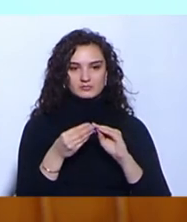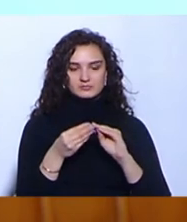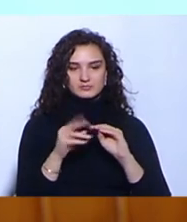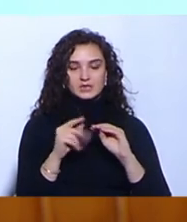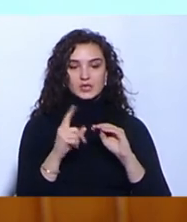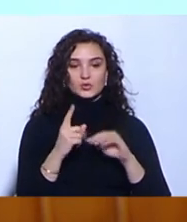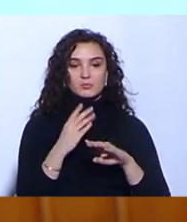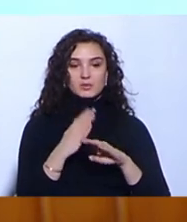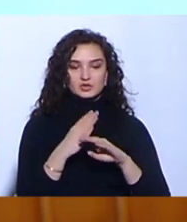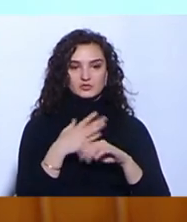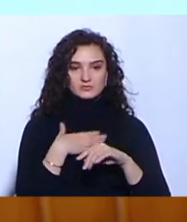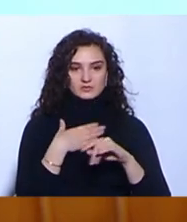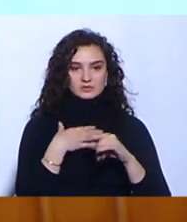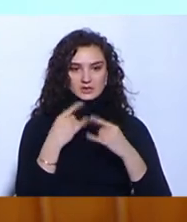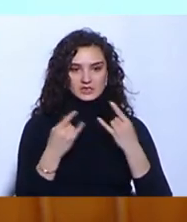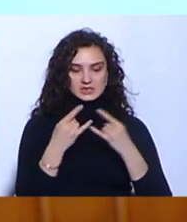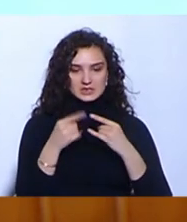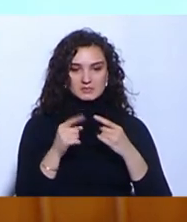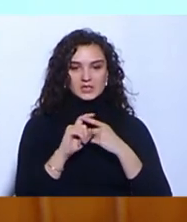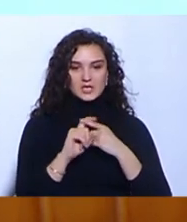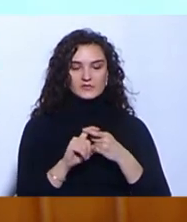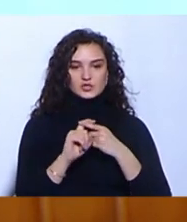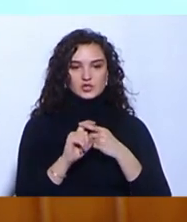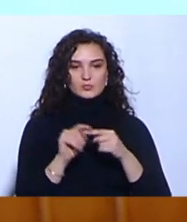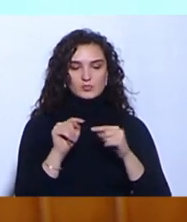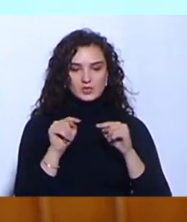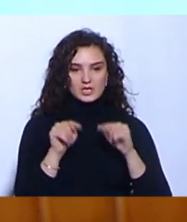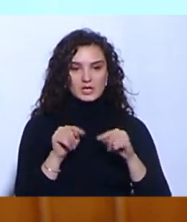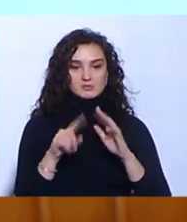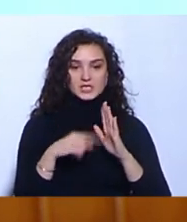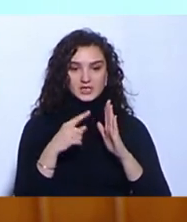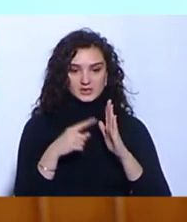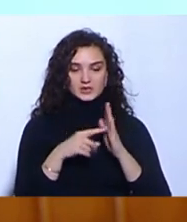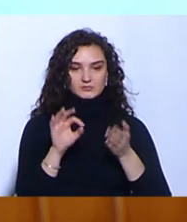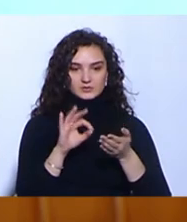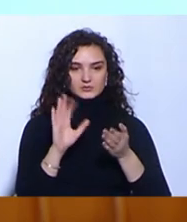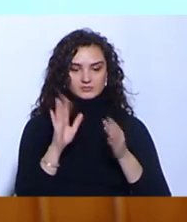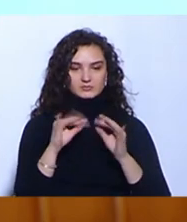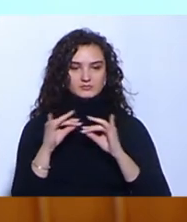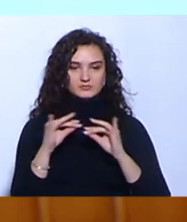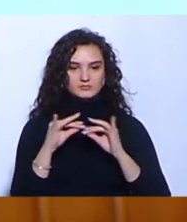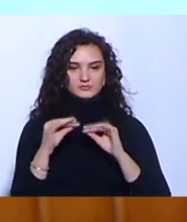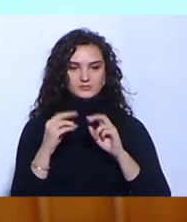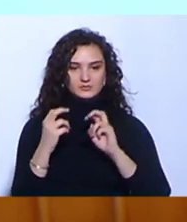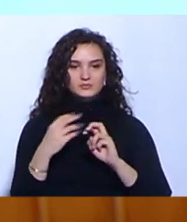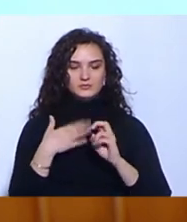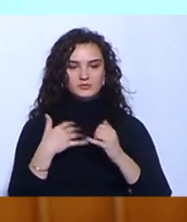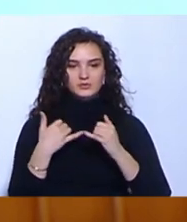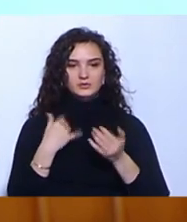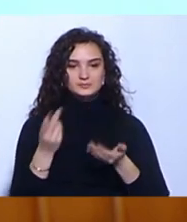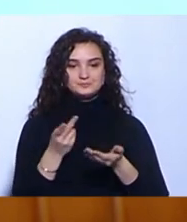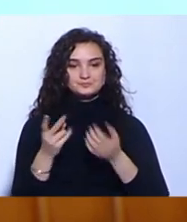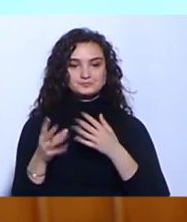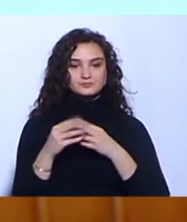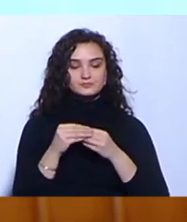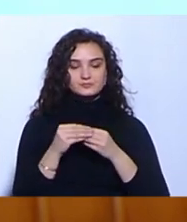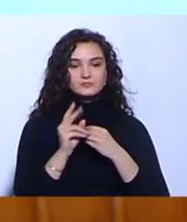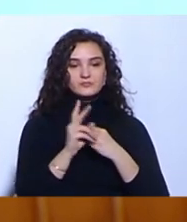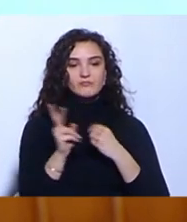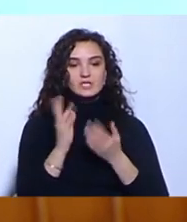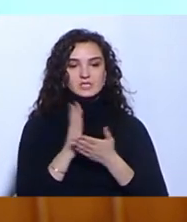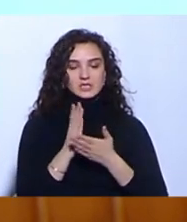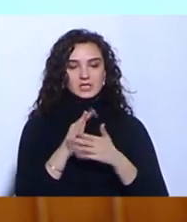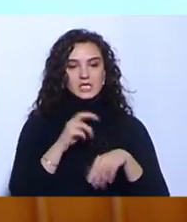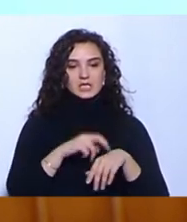და რატომ არის ჩვენი გადაცემა მჭიდროდ დაკავშირებული აი ამ საკითხებთან, გავარკვევთ ჩვენი გადაცემის სტუმრებთან ერთად, რომლებიც